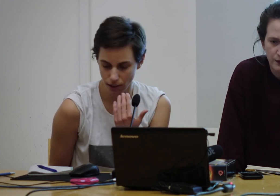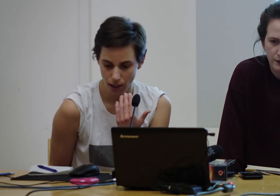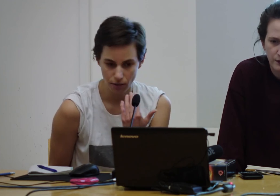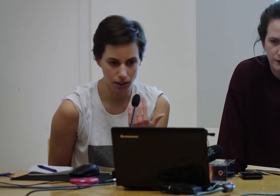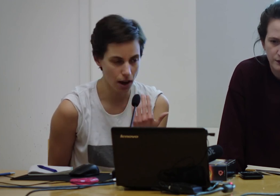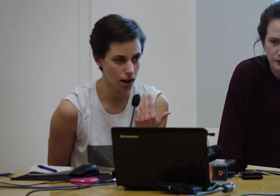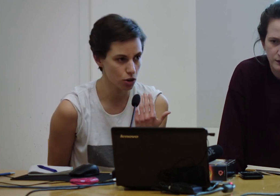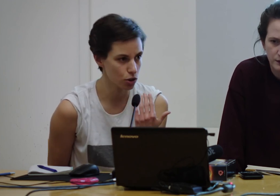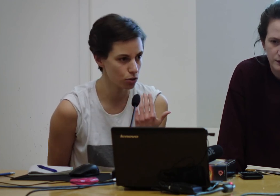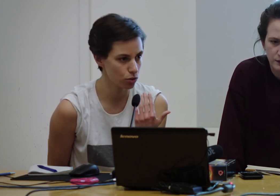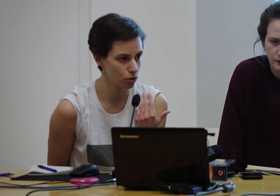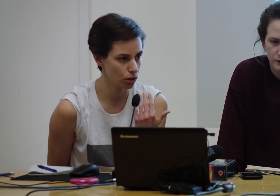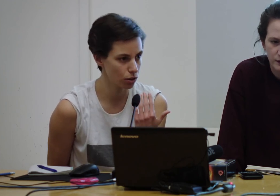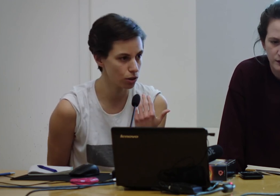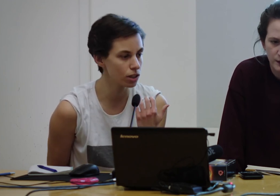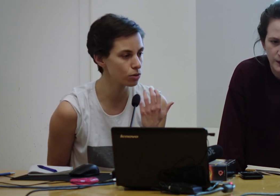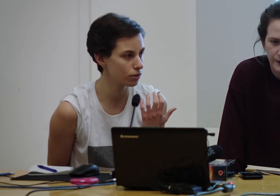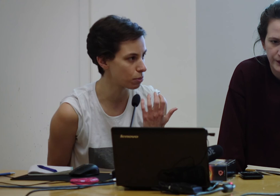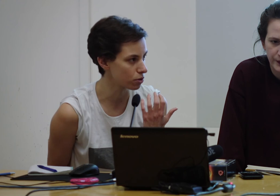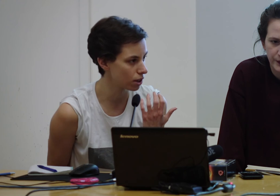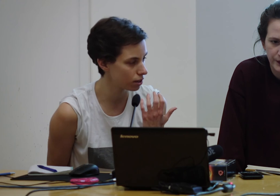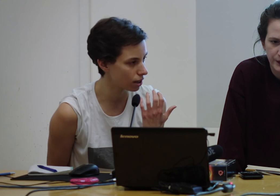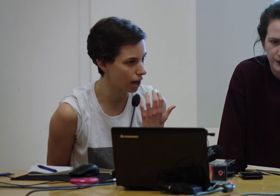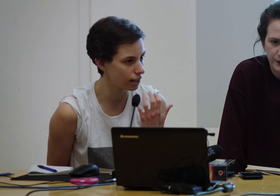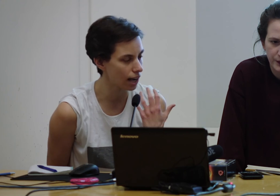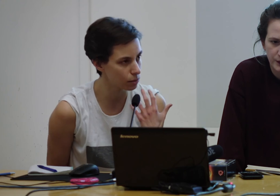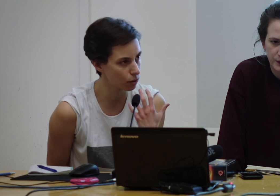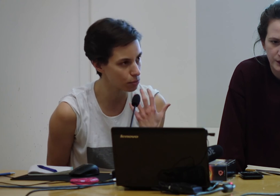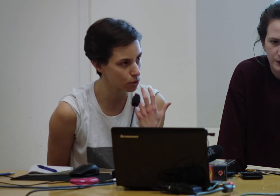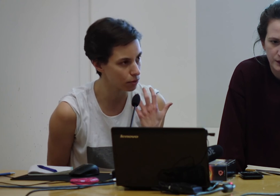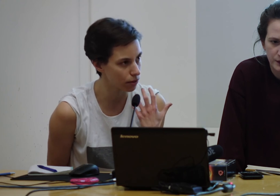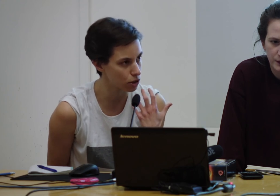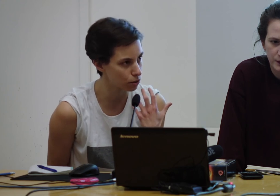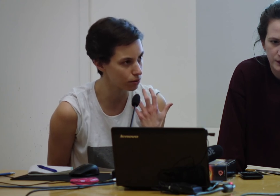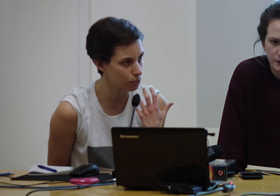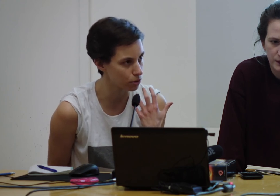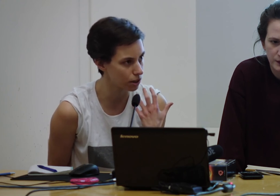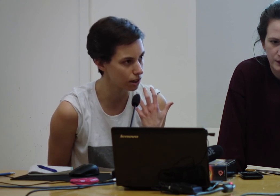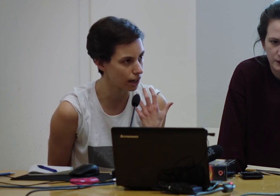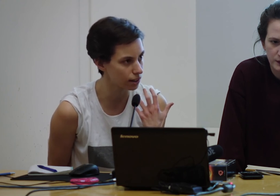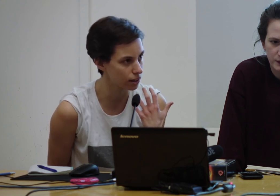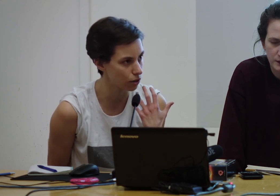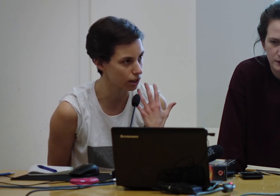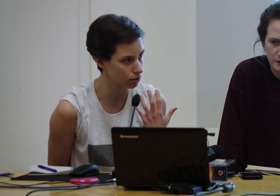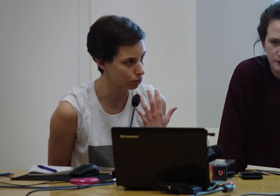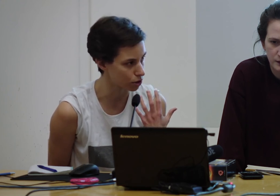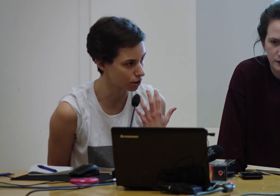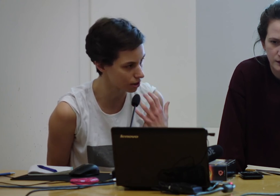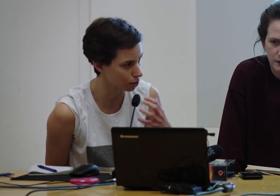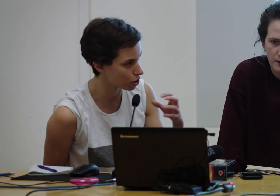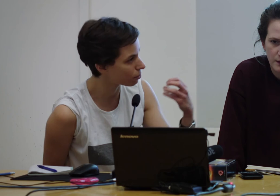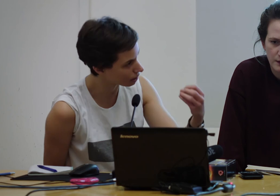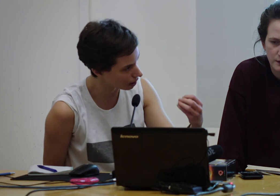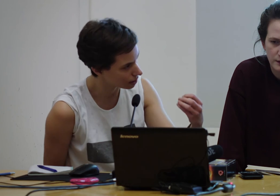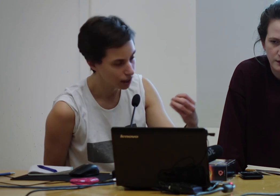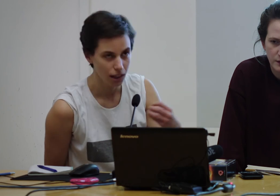kedy vytváraš inkluzívne prostredie, tak aj akýmkoľvek spôsobom vytváraš inkluzívne prostredie, aj tak niekoho exkluduješ skrze